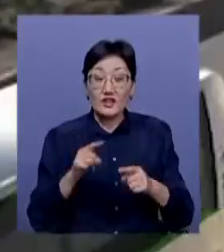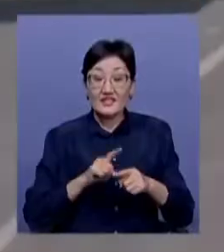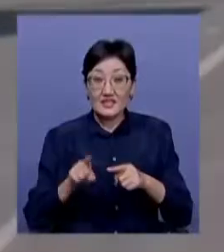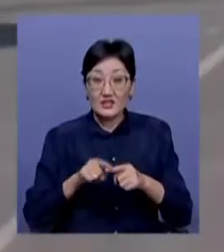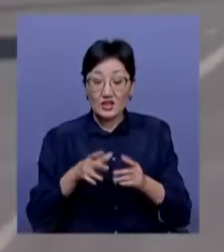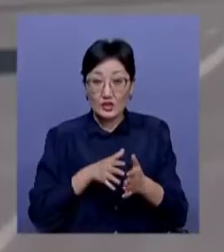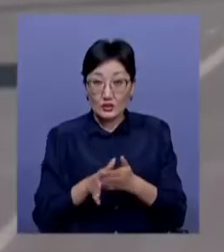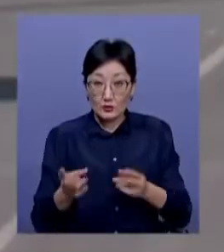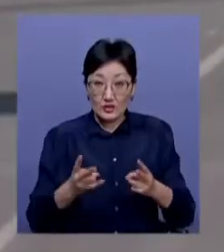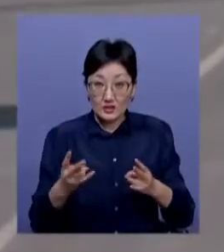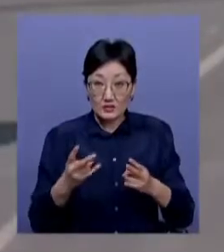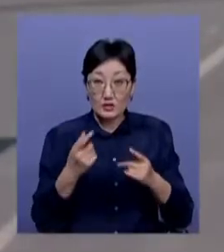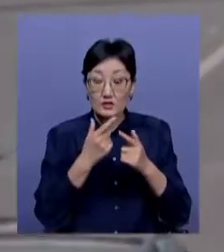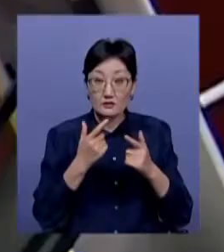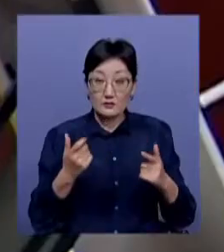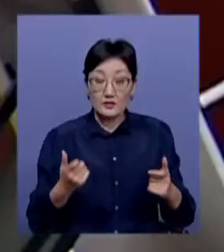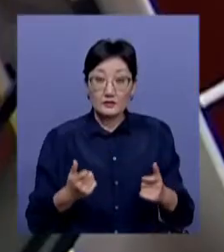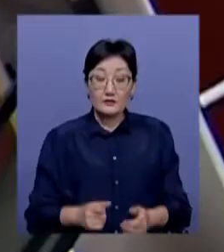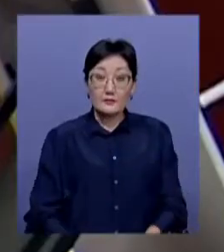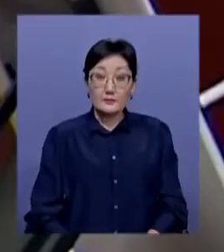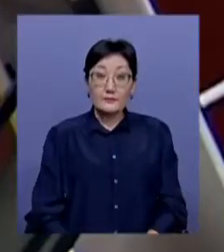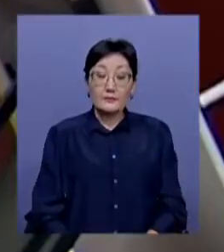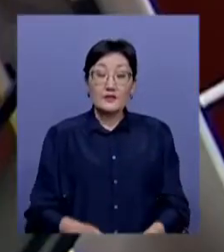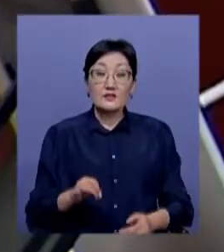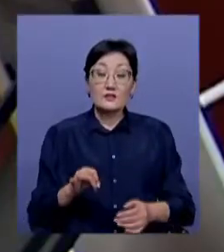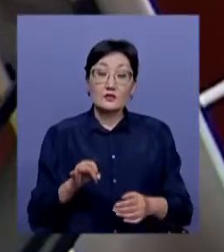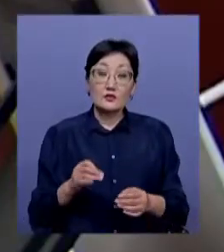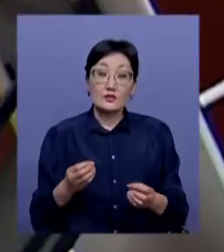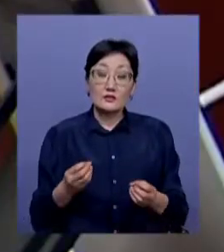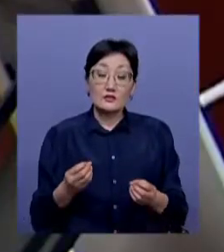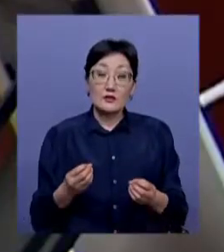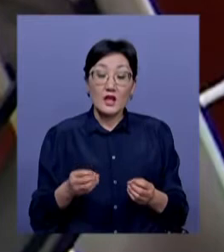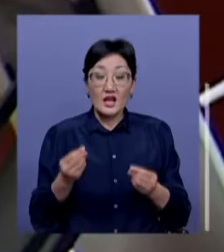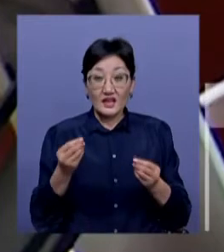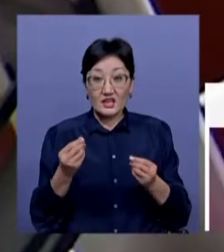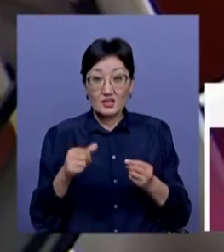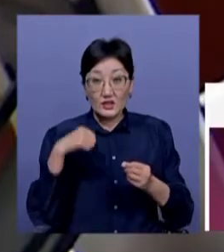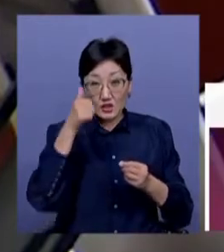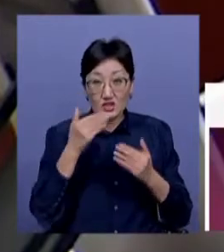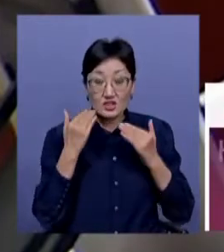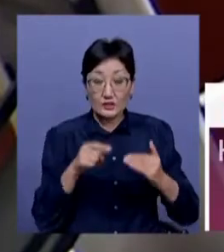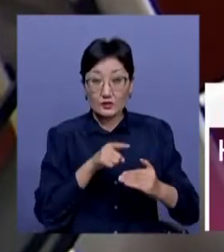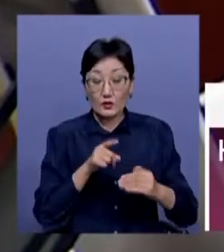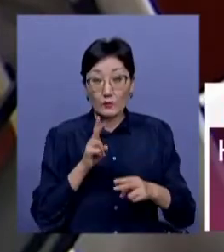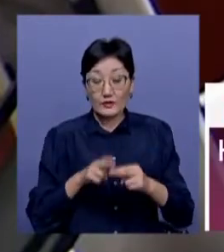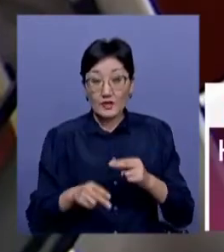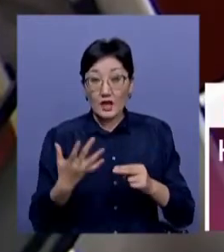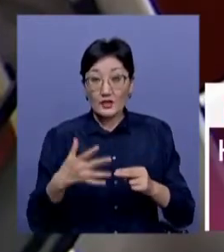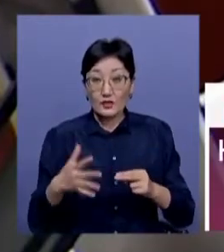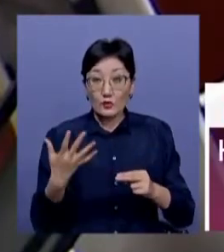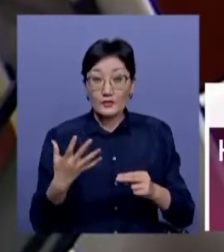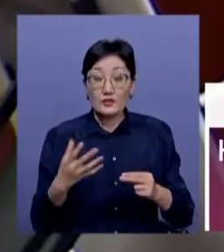арада игеру керектігін ескертті. Сонымен бірге қаржы жылының аяқталуына дейін 55 жұмыс күні